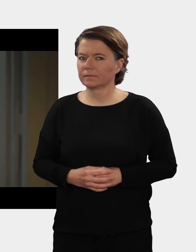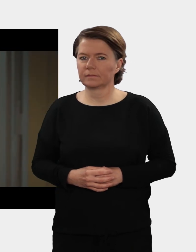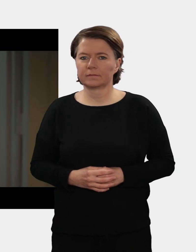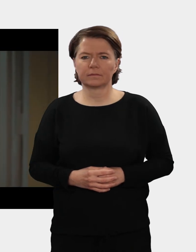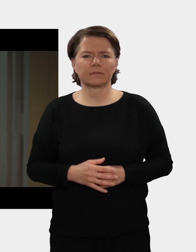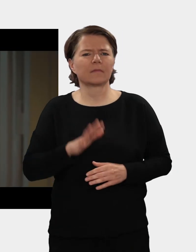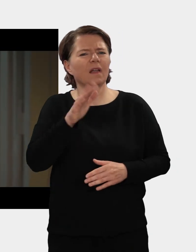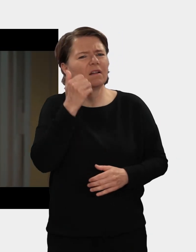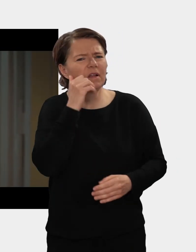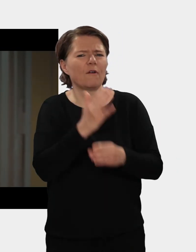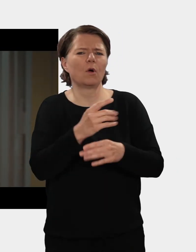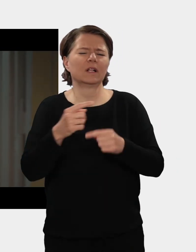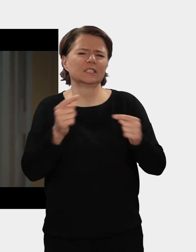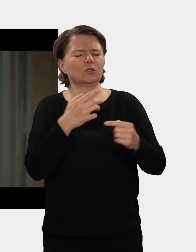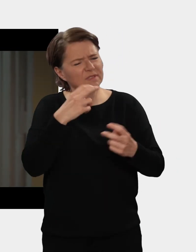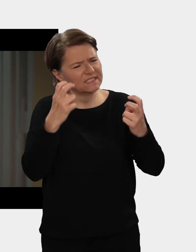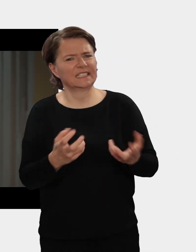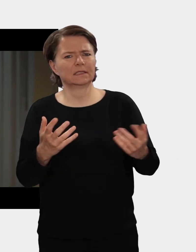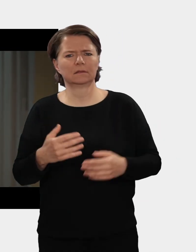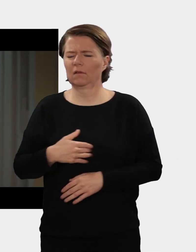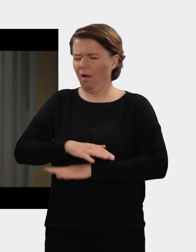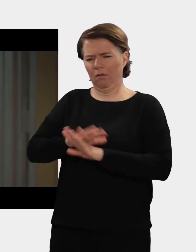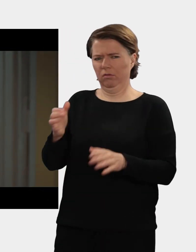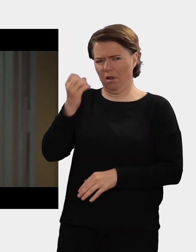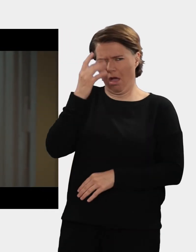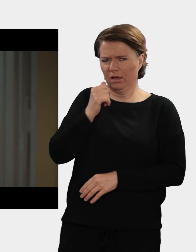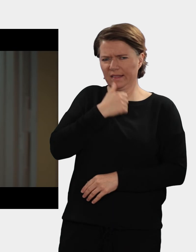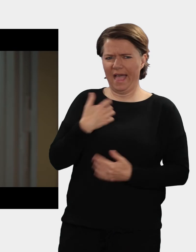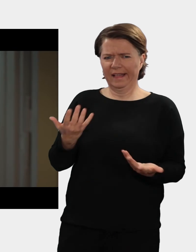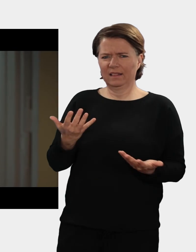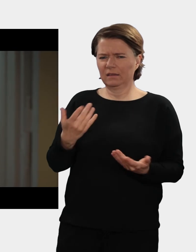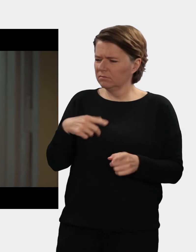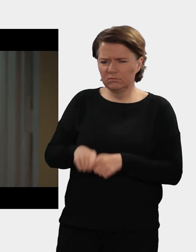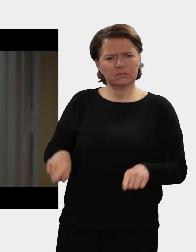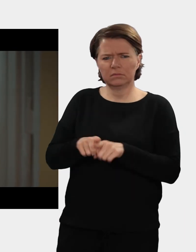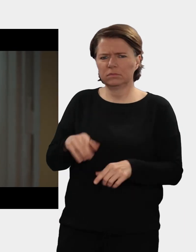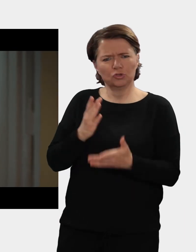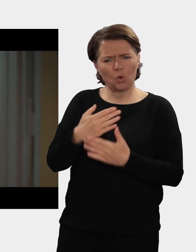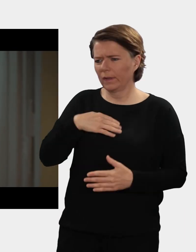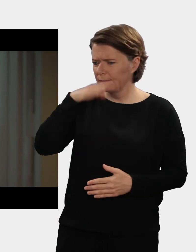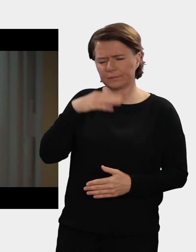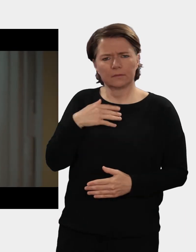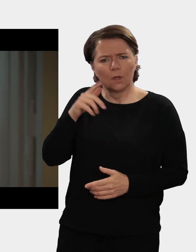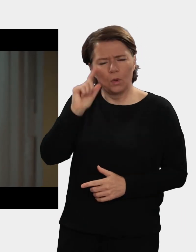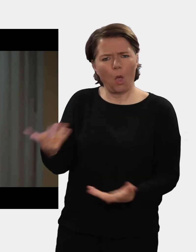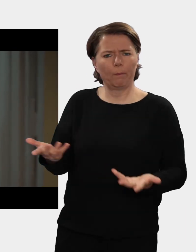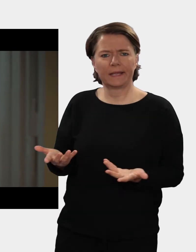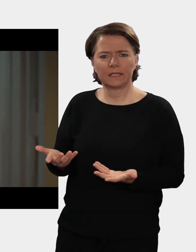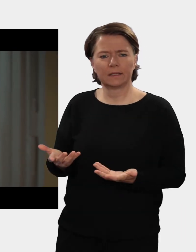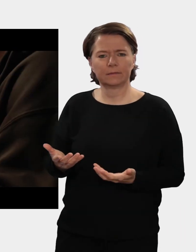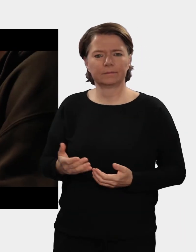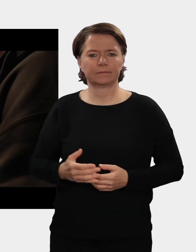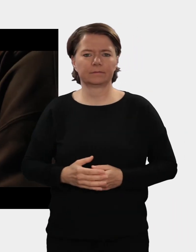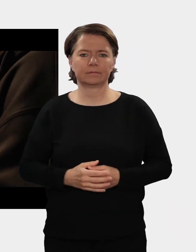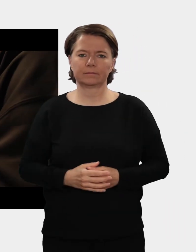Du geht Ich sonst weg. auf zu diskutieren mit mir. Nein, natürlich mach ich das nicht! Es kann doch nicht so weiterlaufen! ist unglaublich! Jedes